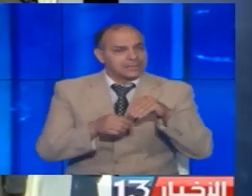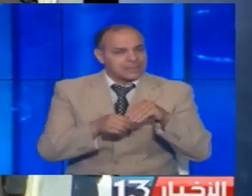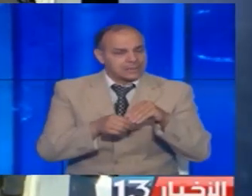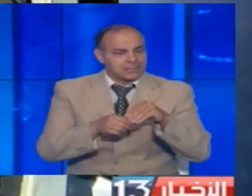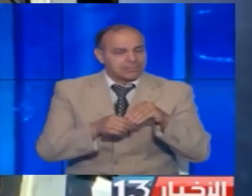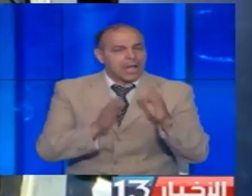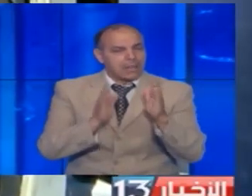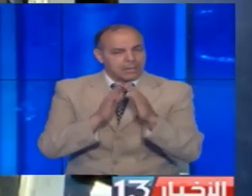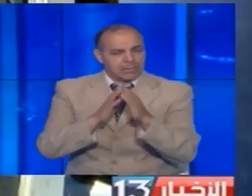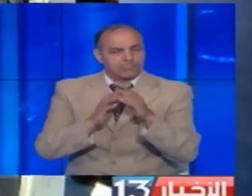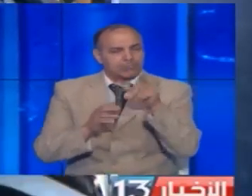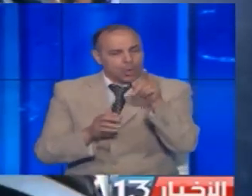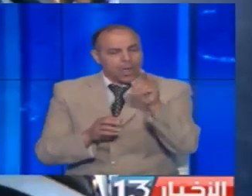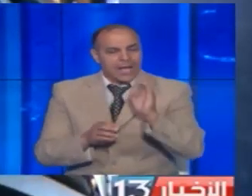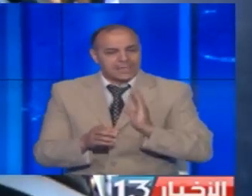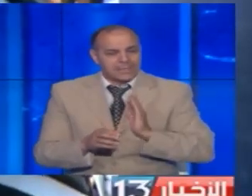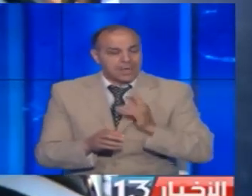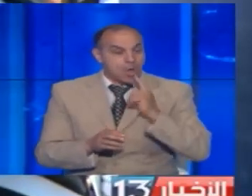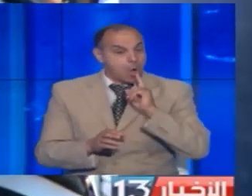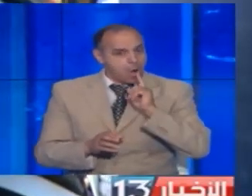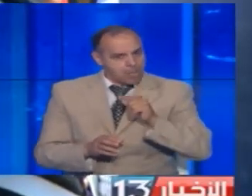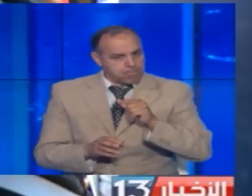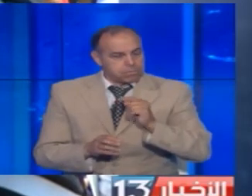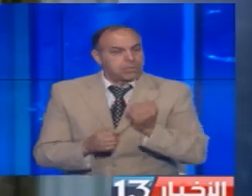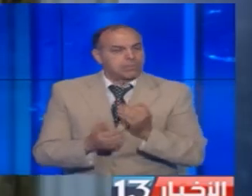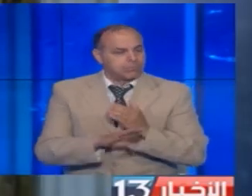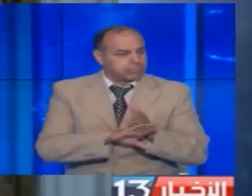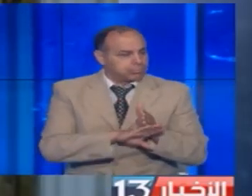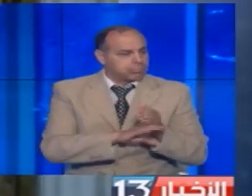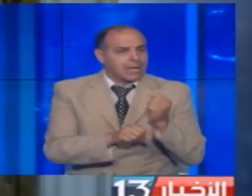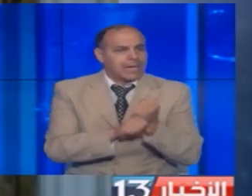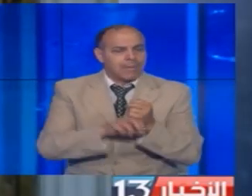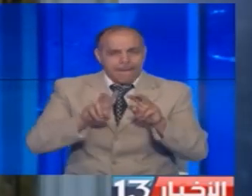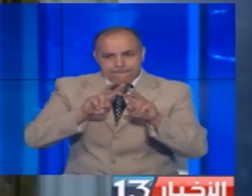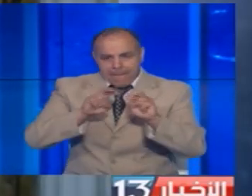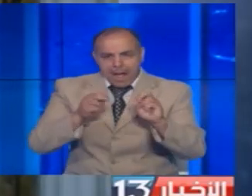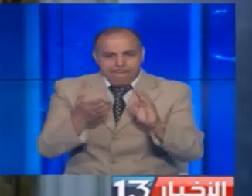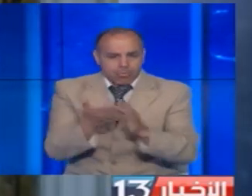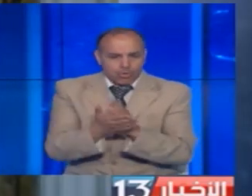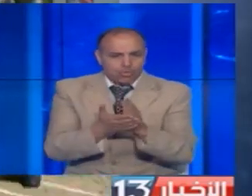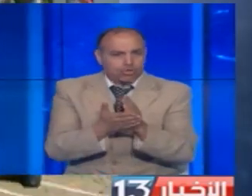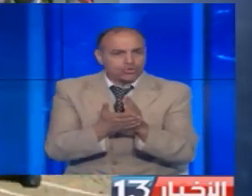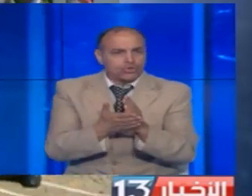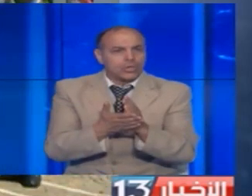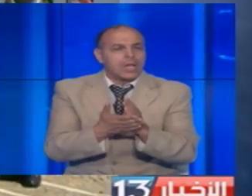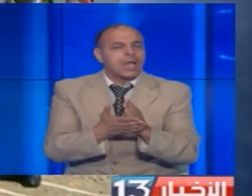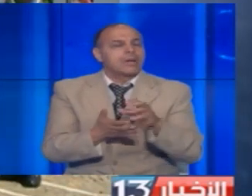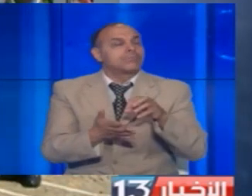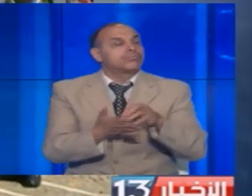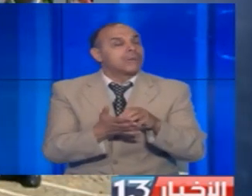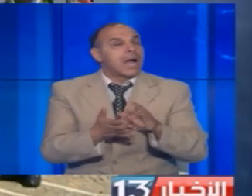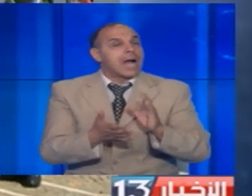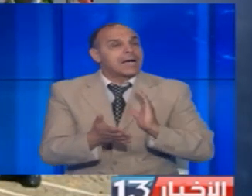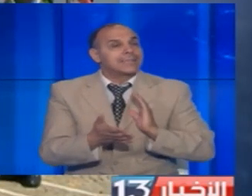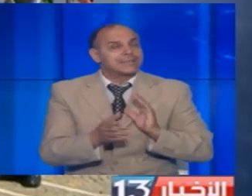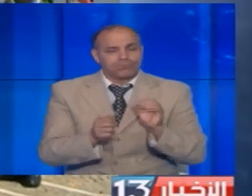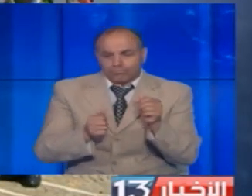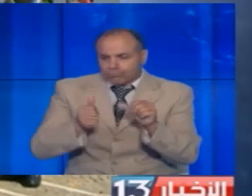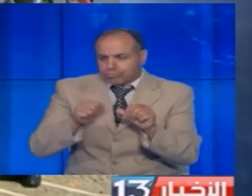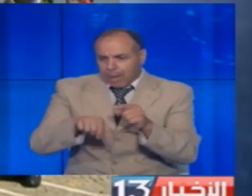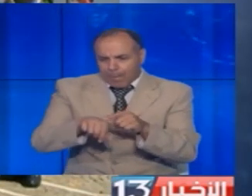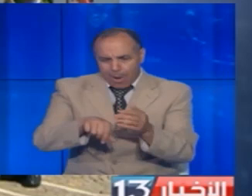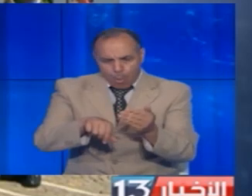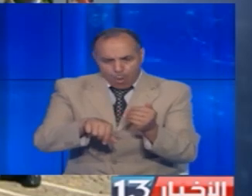المساكن العسكرية. نعلن بإنجاز دراسة مشروع مركز عسكري للتشخيص